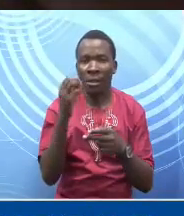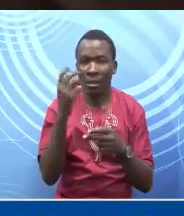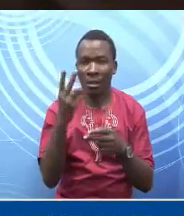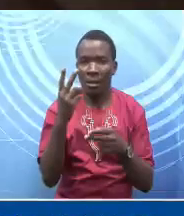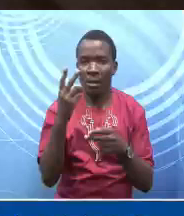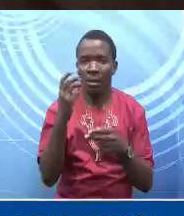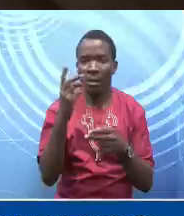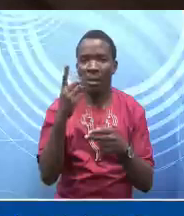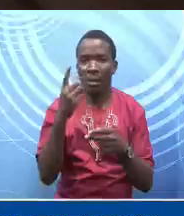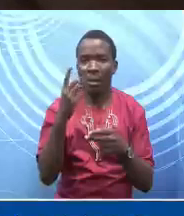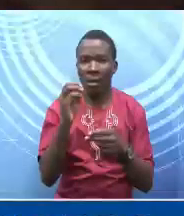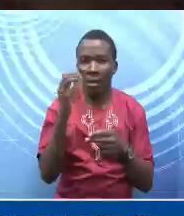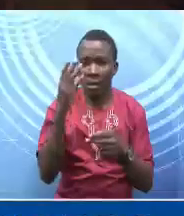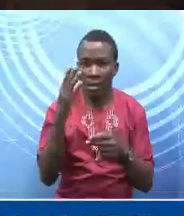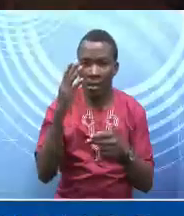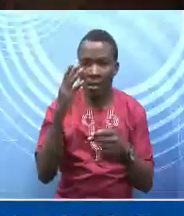104,714